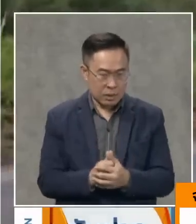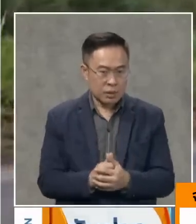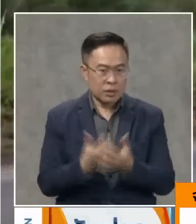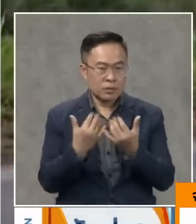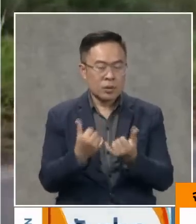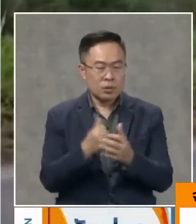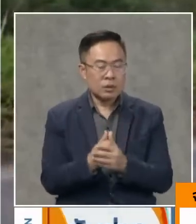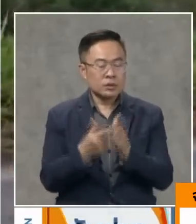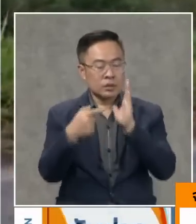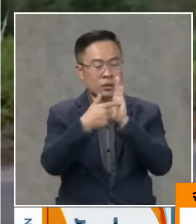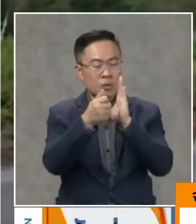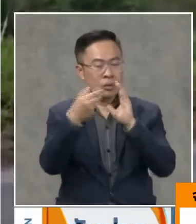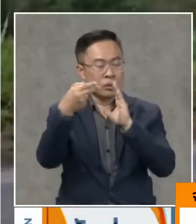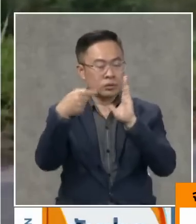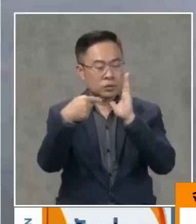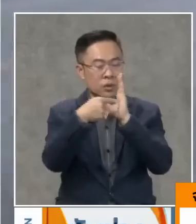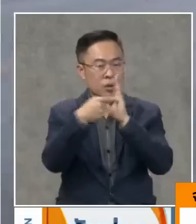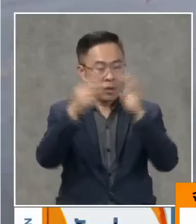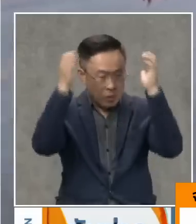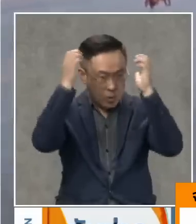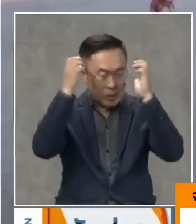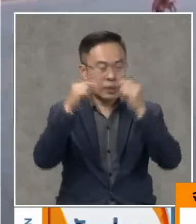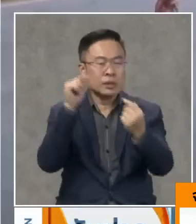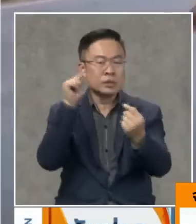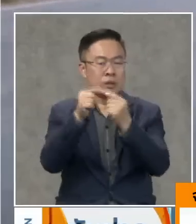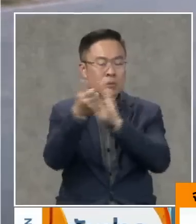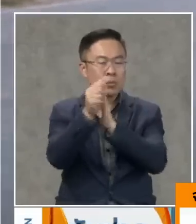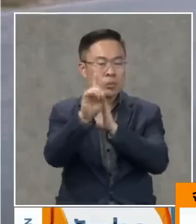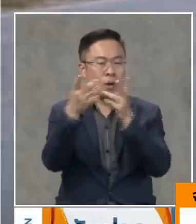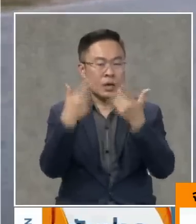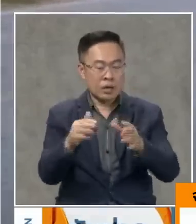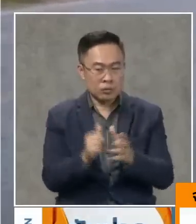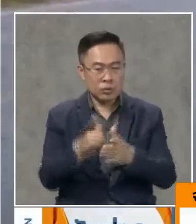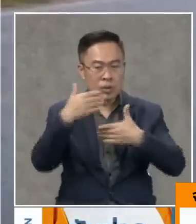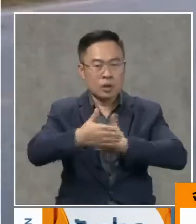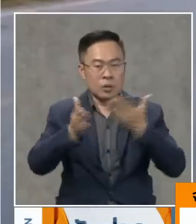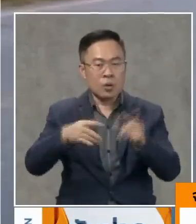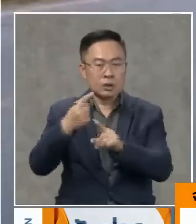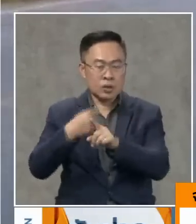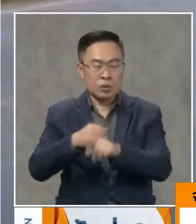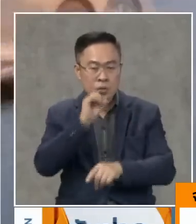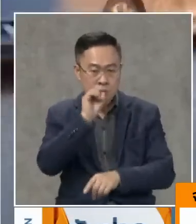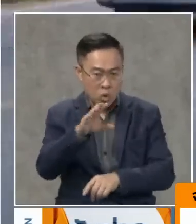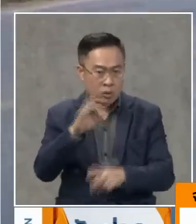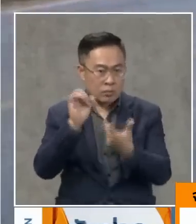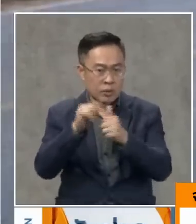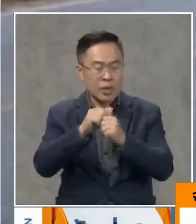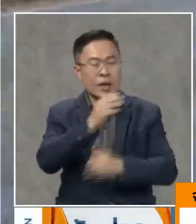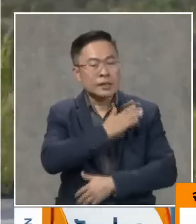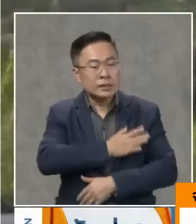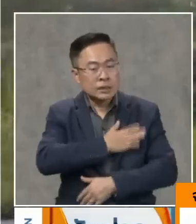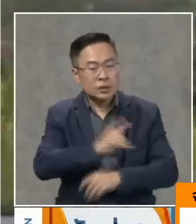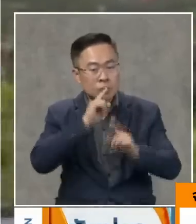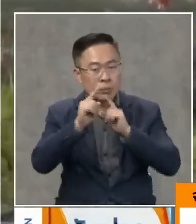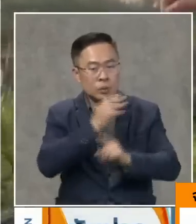ทางมาถึงจังหวัดอุดรธานีตั้งแต่เมื่อคืนนี้แล้วตอนนี้ก็เช่าห้องพักอยู่ก็เลยโทรบอกลูกไปว่ามีอะไรให้ค่อยๆพูดค่อยๆจ